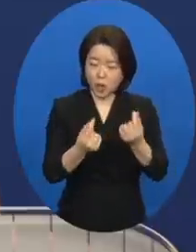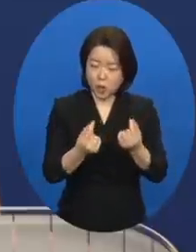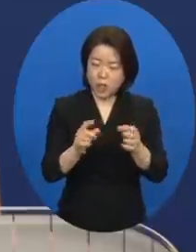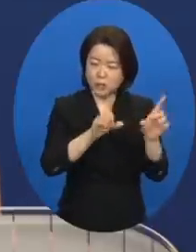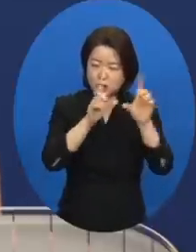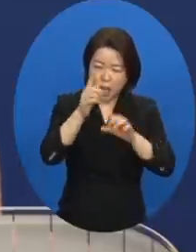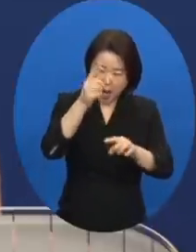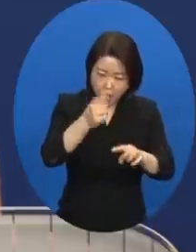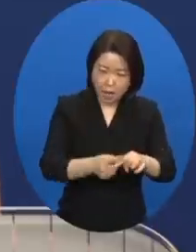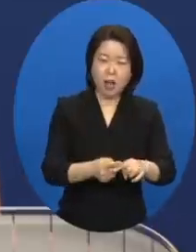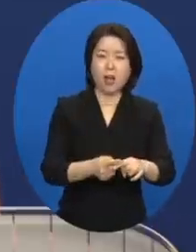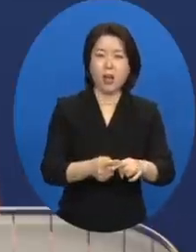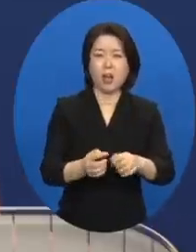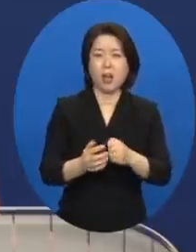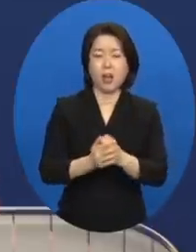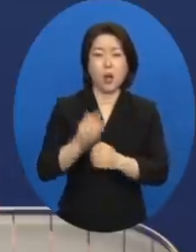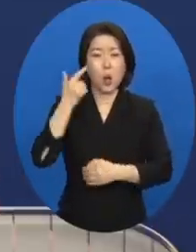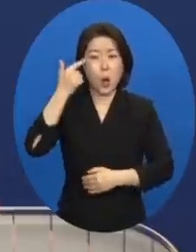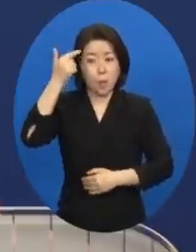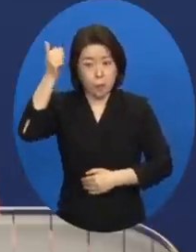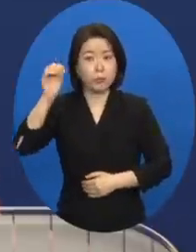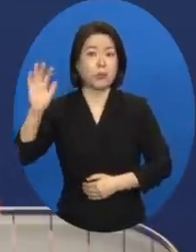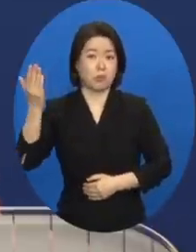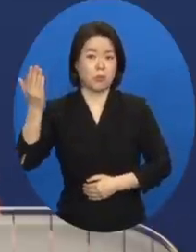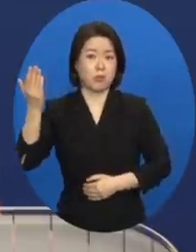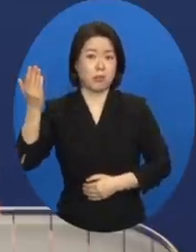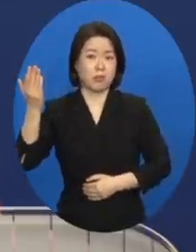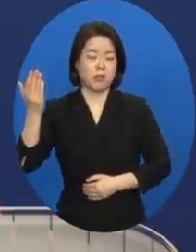살다가 목사도 됐어요.